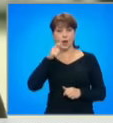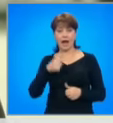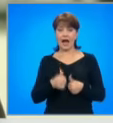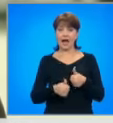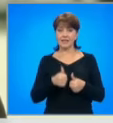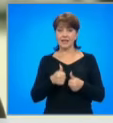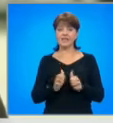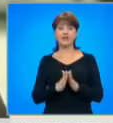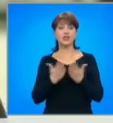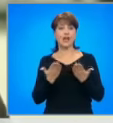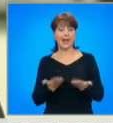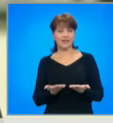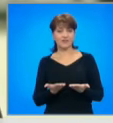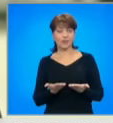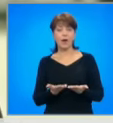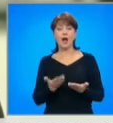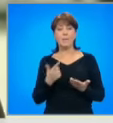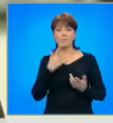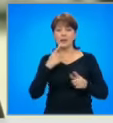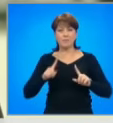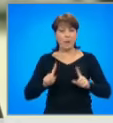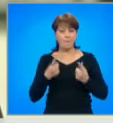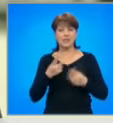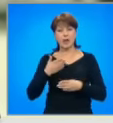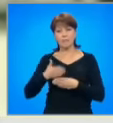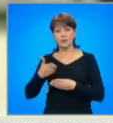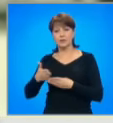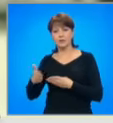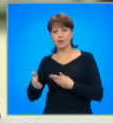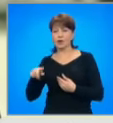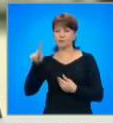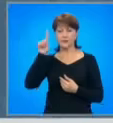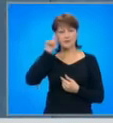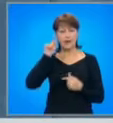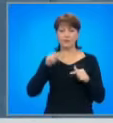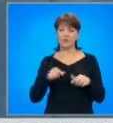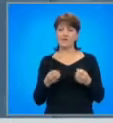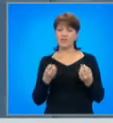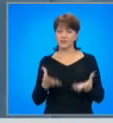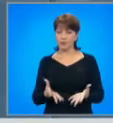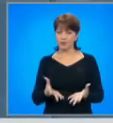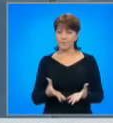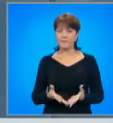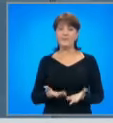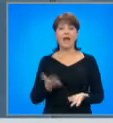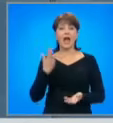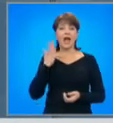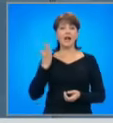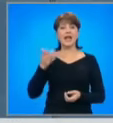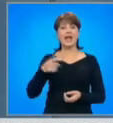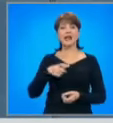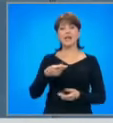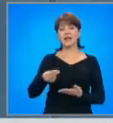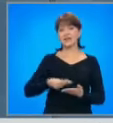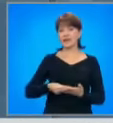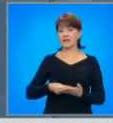кандидатства за членство и де-юре при ускорена процедура. Знаем, че това е възможно. Генералният секретар на НАТО заяви, че